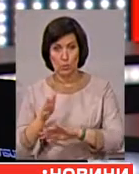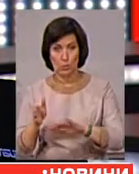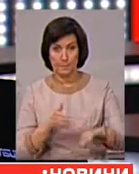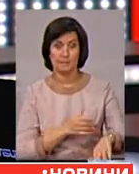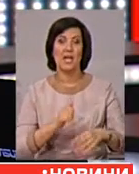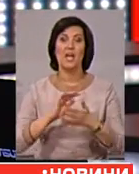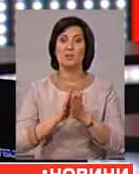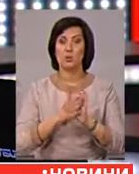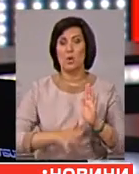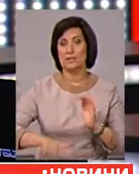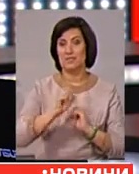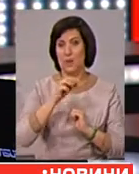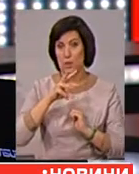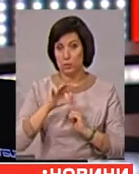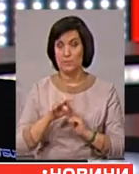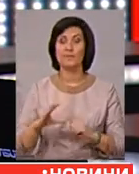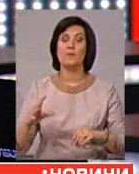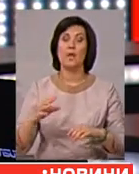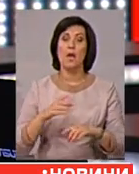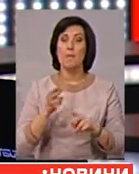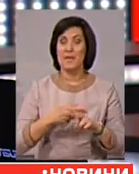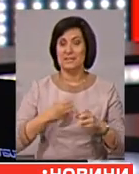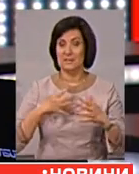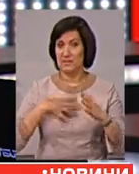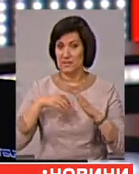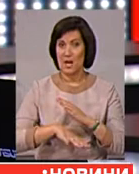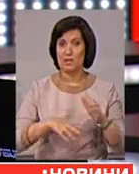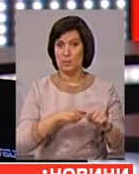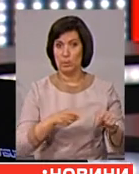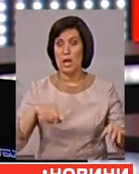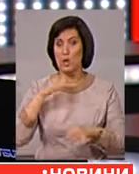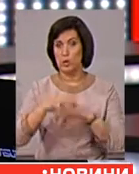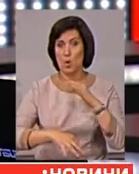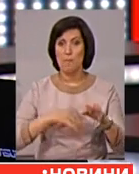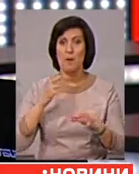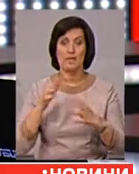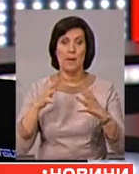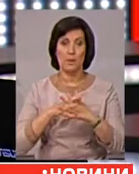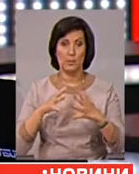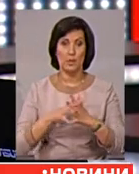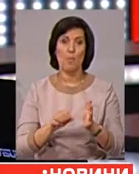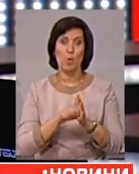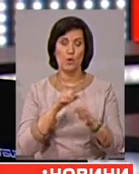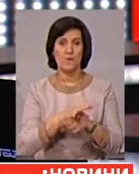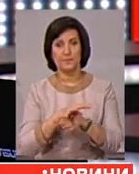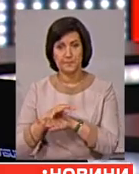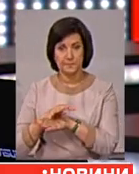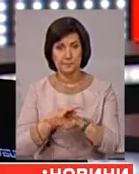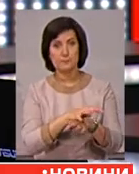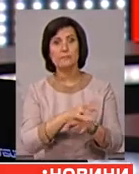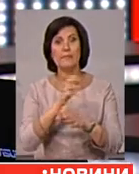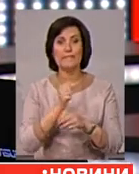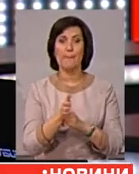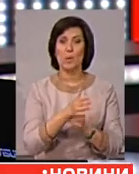До ситуації в зоні АТО без втрат минула доба на передовій, повідомили в штабі. Бойовики вели вогонь зі стрілецької зброї та гранатометів.